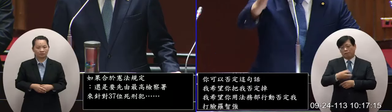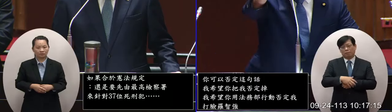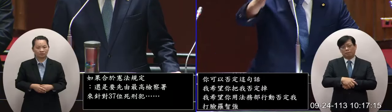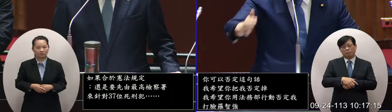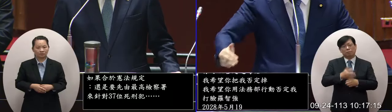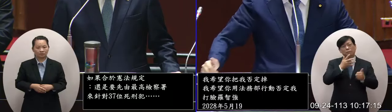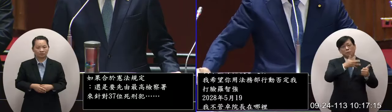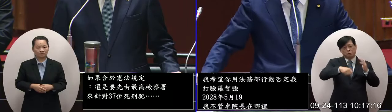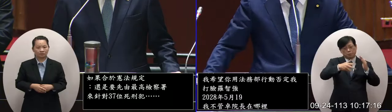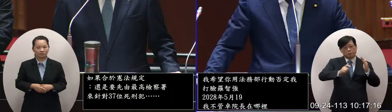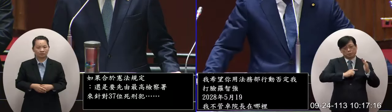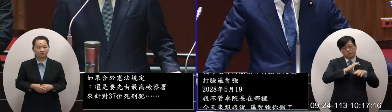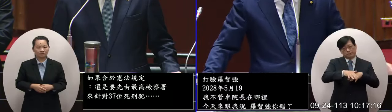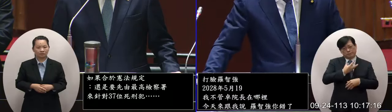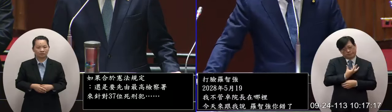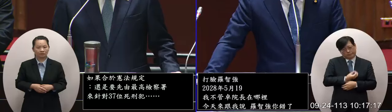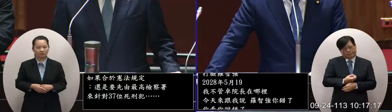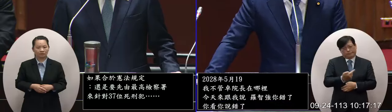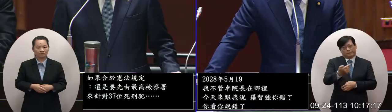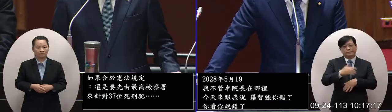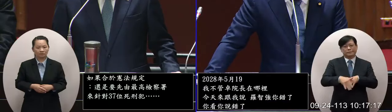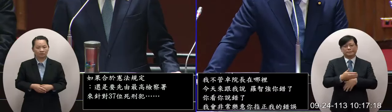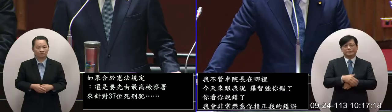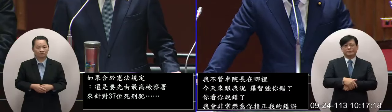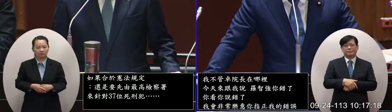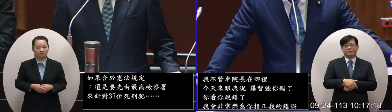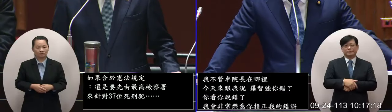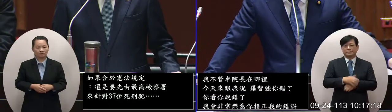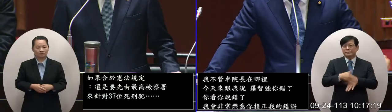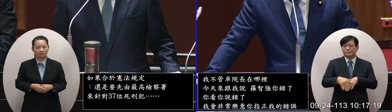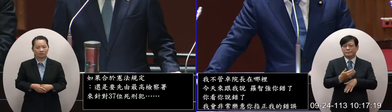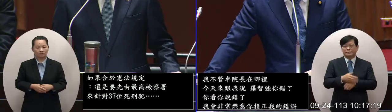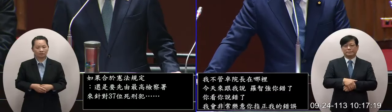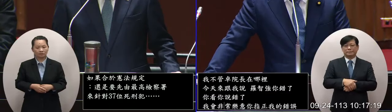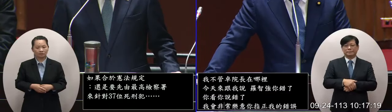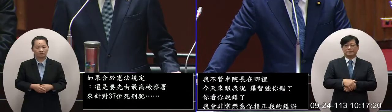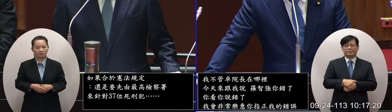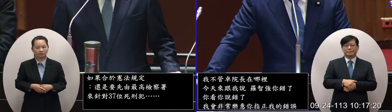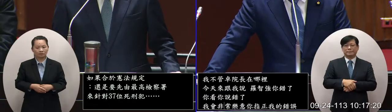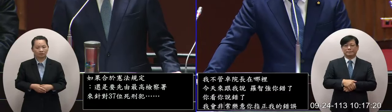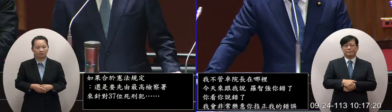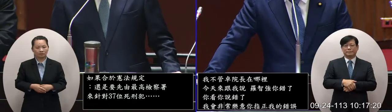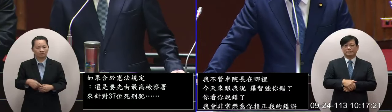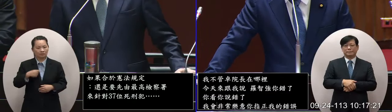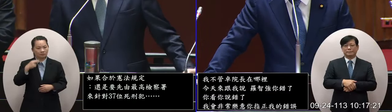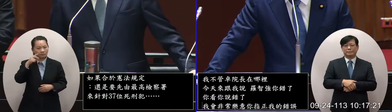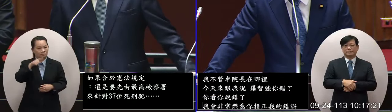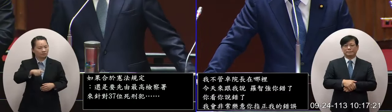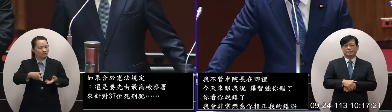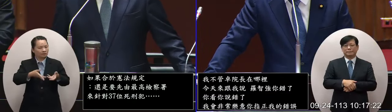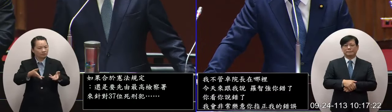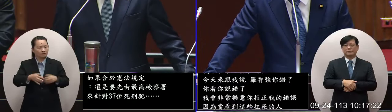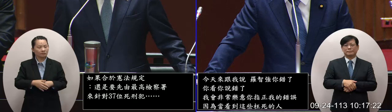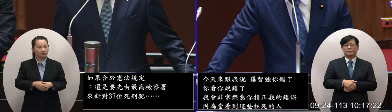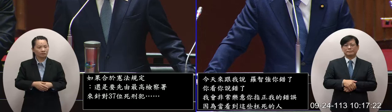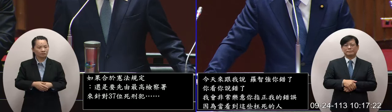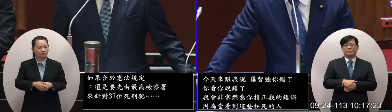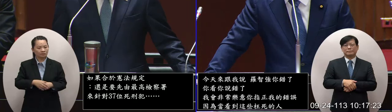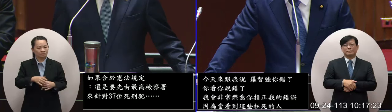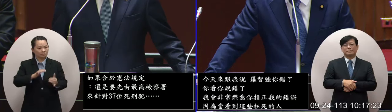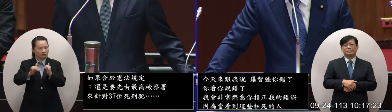请问院长心里淌不淌血？你淌不淌血？ 我觉得这种行为国人都无